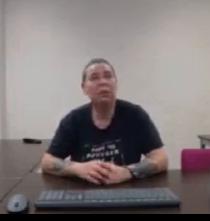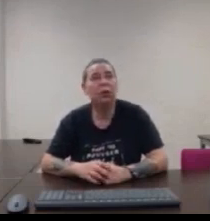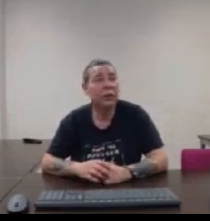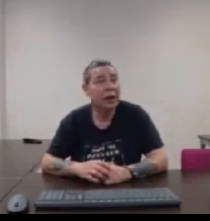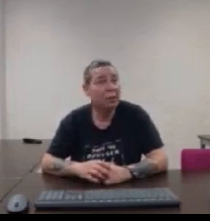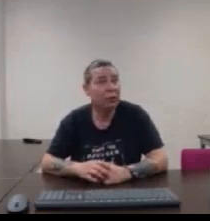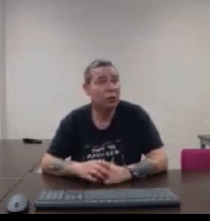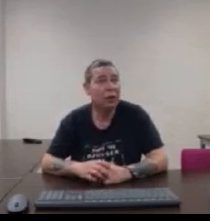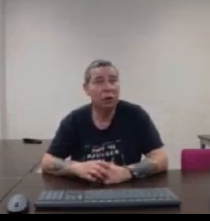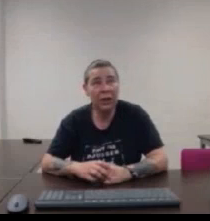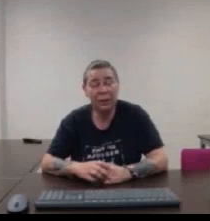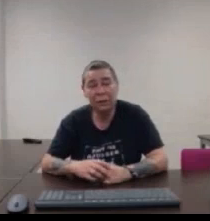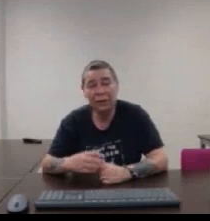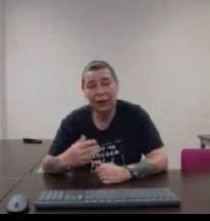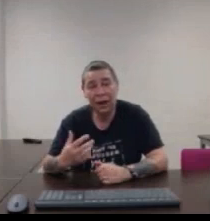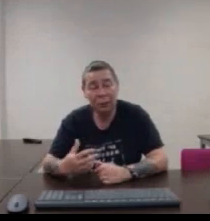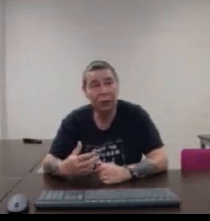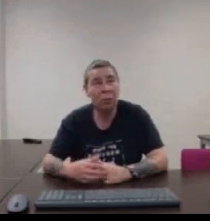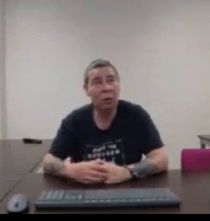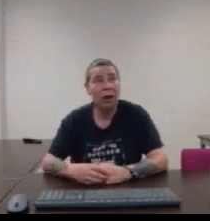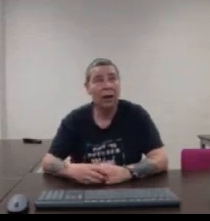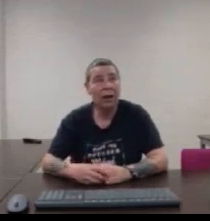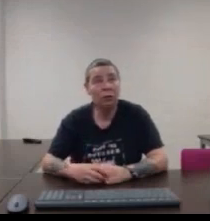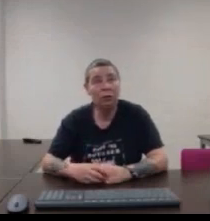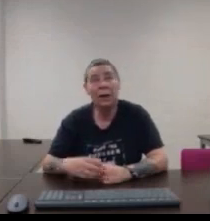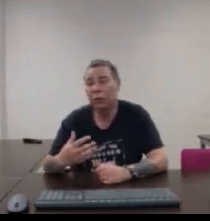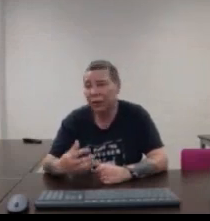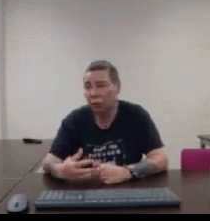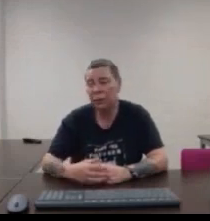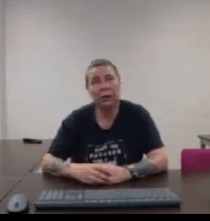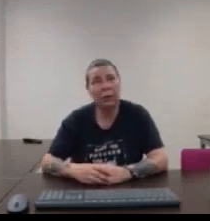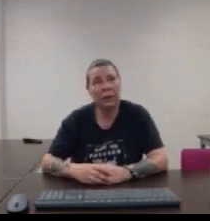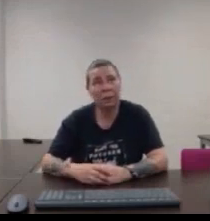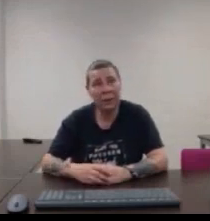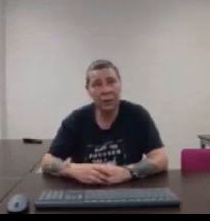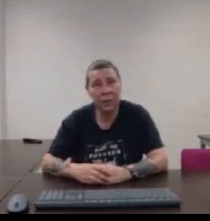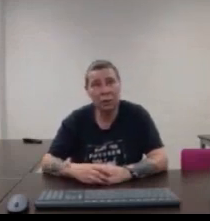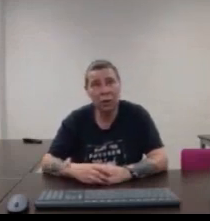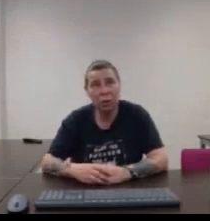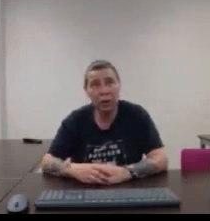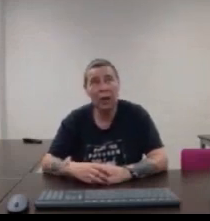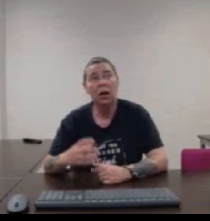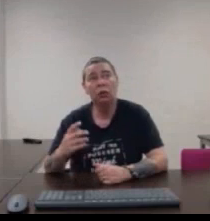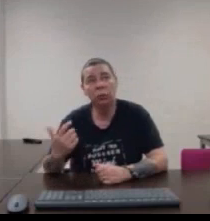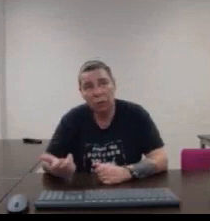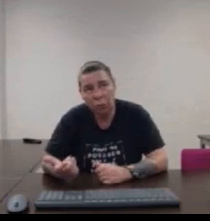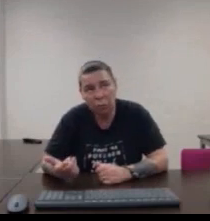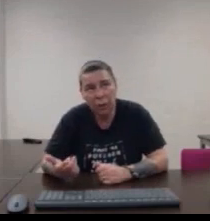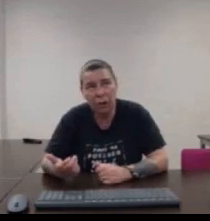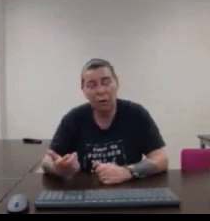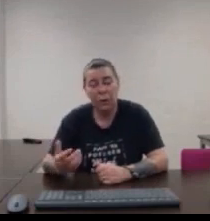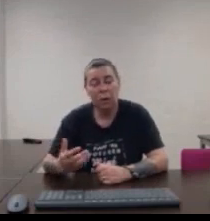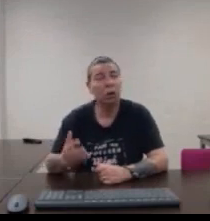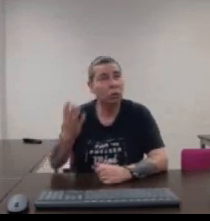est typiquement dans ce cas-là parce que la moquette est un matériel absorbant et du coup va contribuer dans les espaces partagés à réduire le bruit. Non seulement